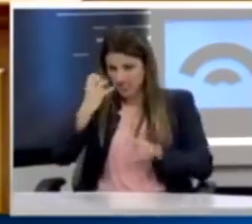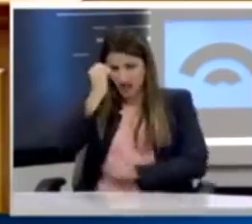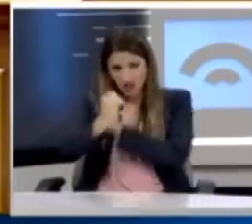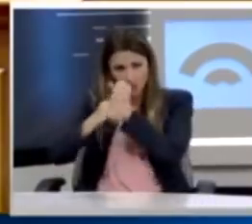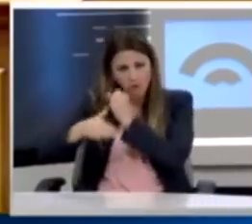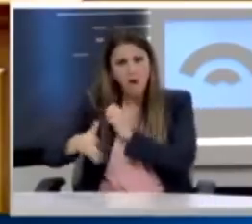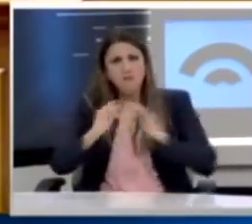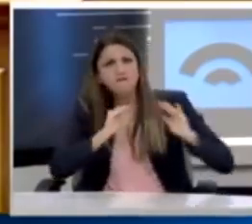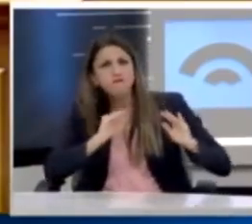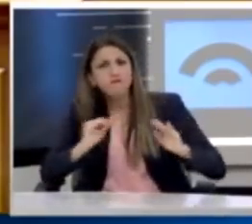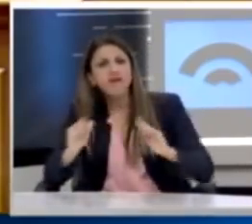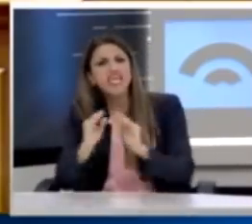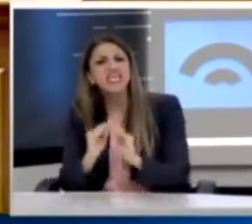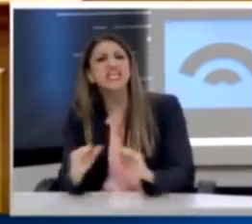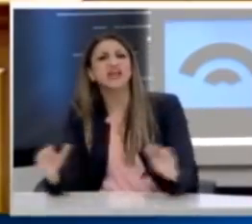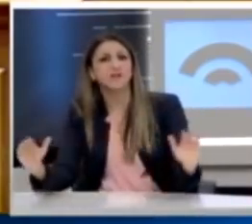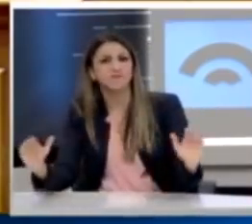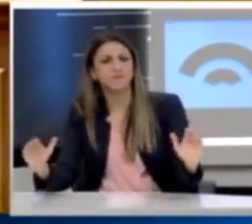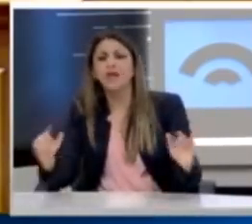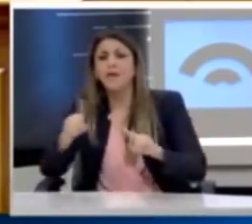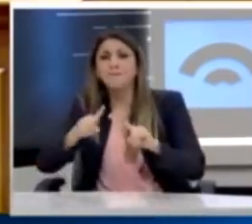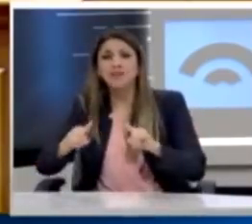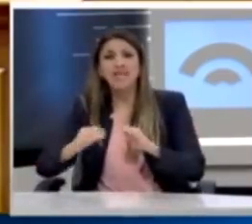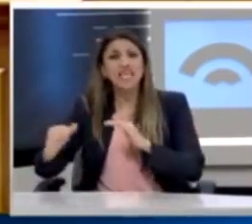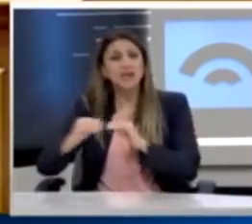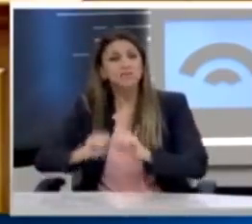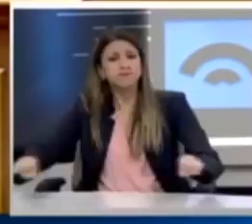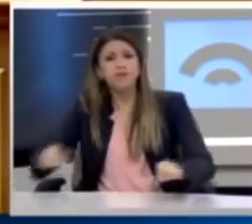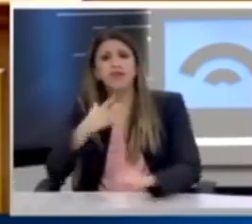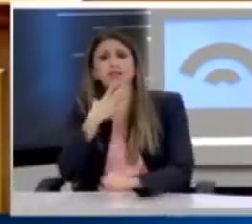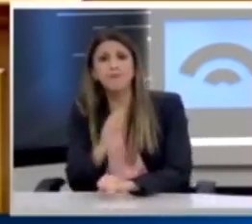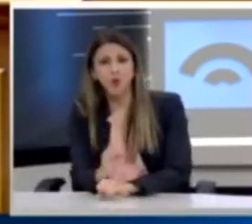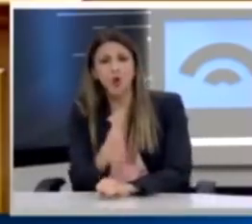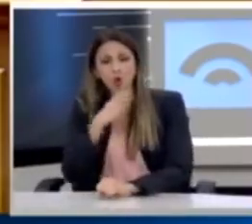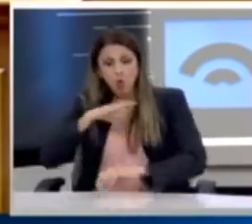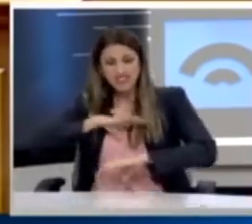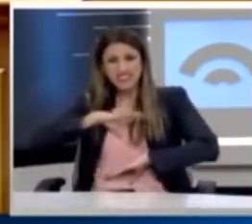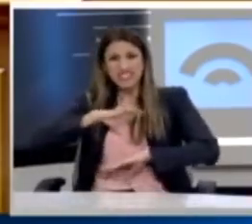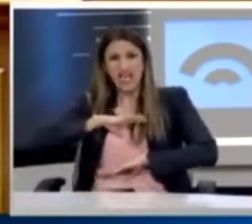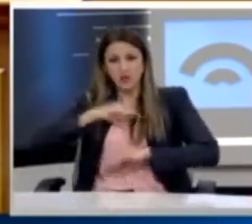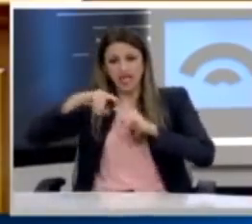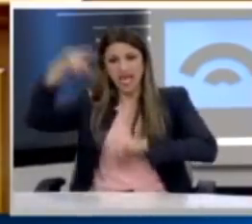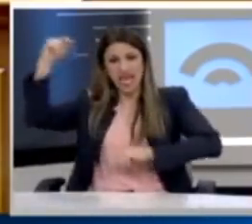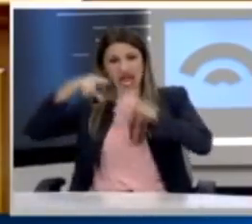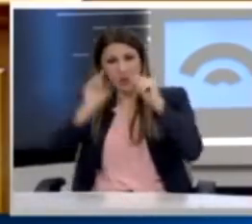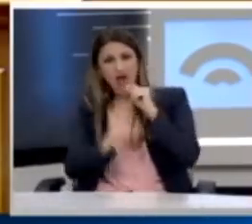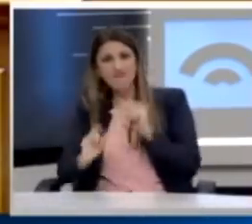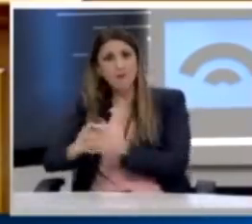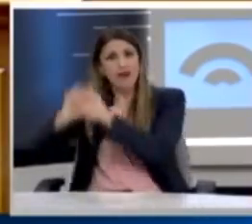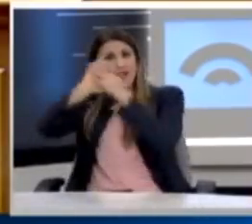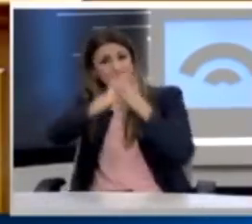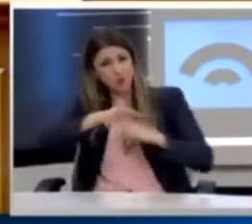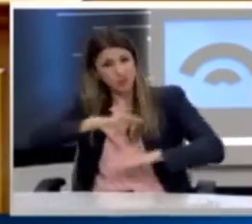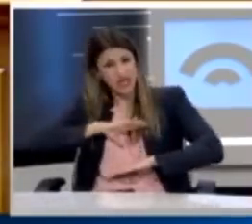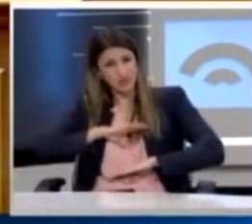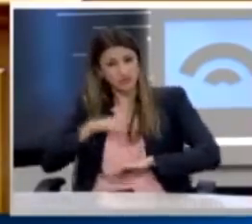έγινε παράγοντας ανασφάλειας με την στρατιωτική επέμβαση του ΝΑΤΟ και της Ευρωπαϊκής Ένωσης και